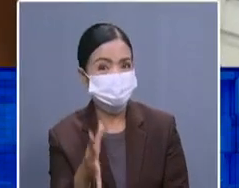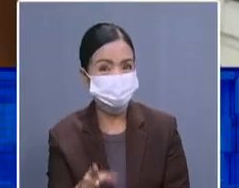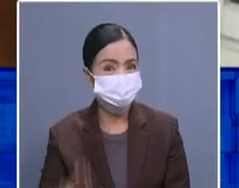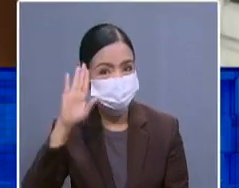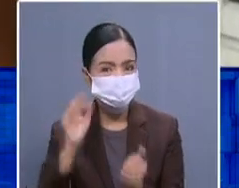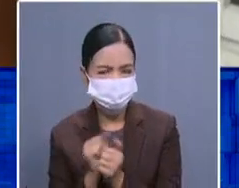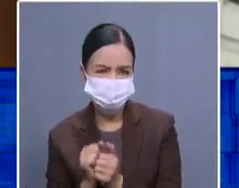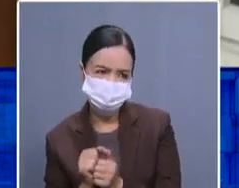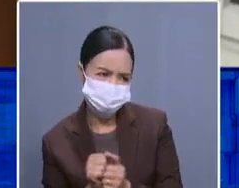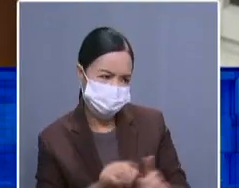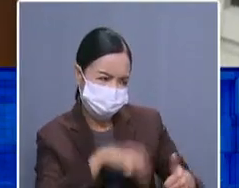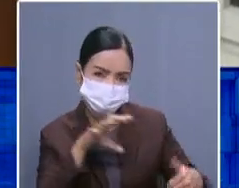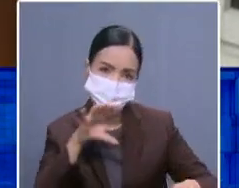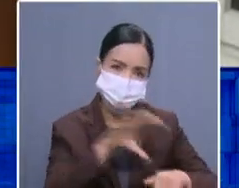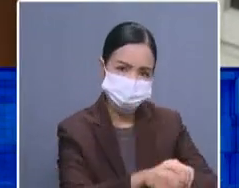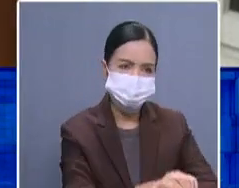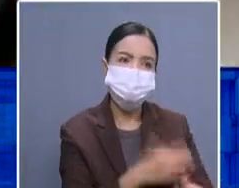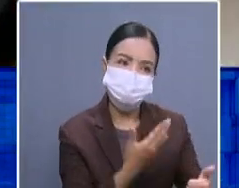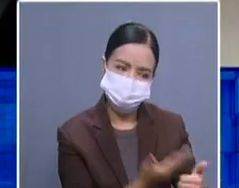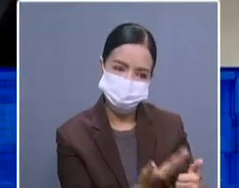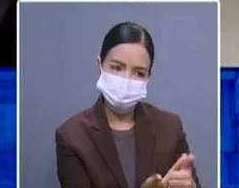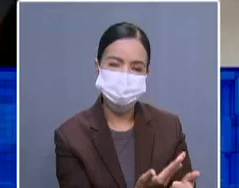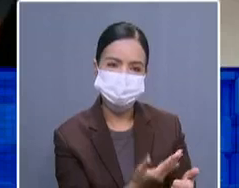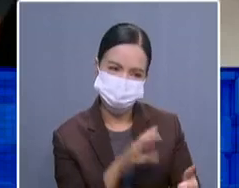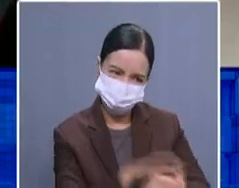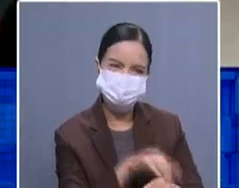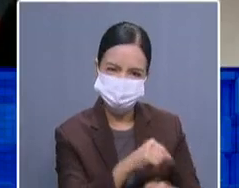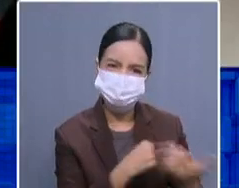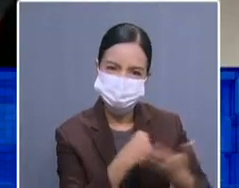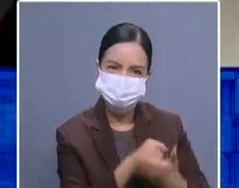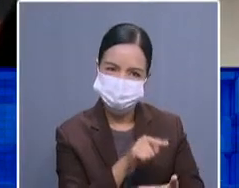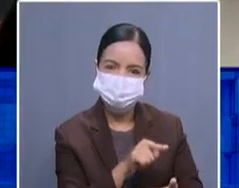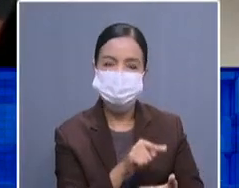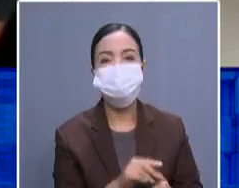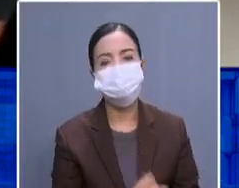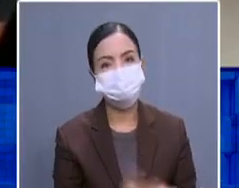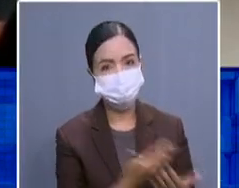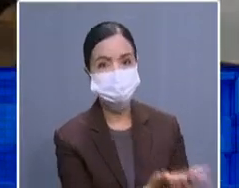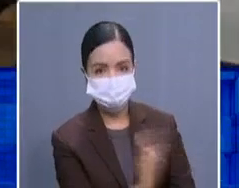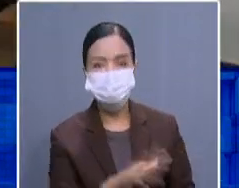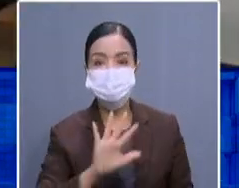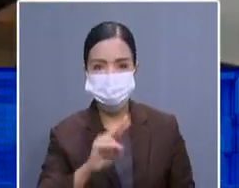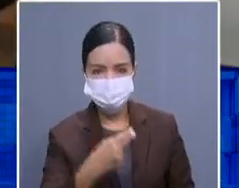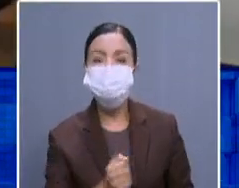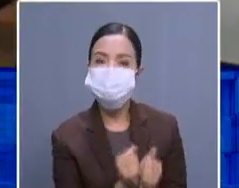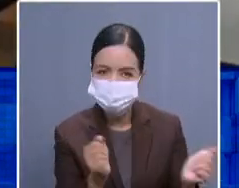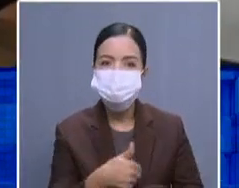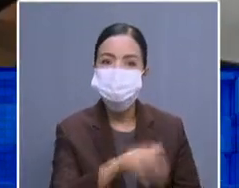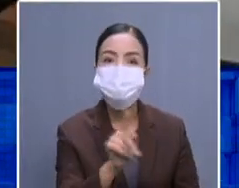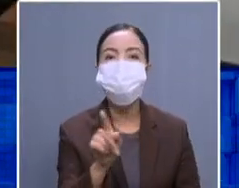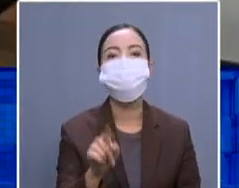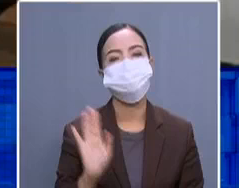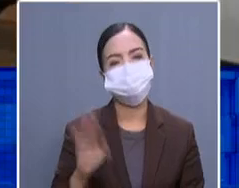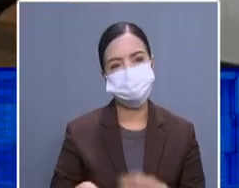ขึ้นถึง2กรณีด้วยกันนะคะเอาไปดูค่อยๆไล่เรียงกันไปนะคะที่กองบังคับการตำรวจภูธรจังหวัดจันทบุรีน